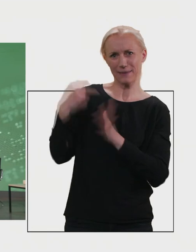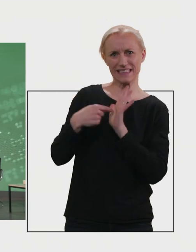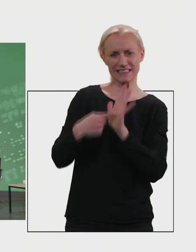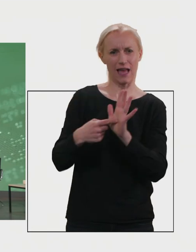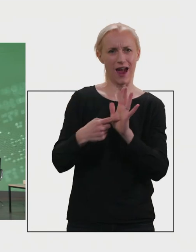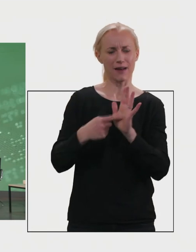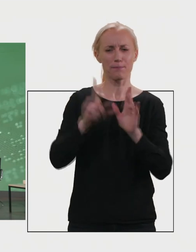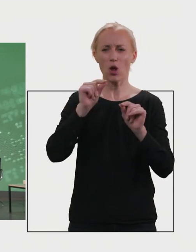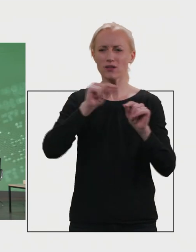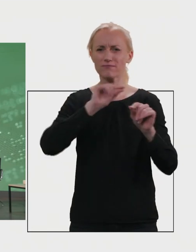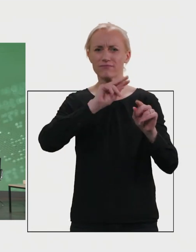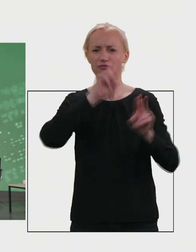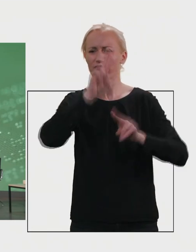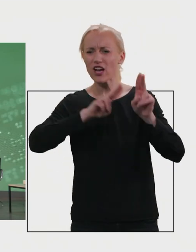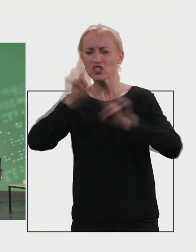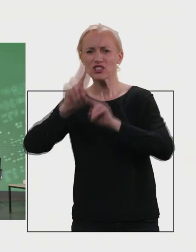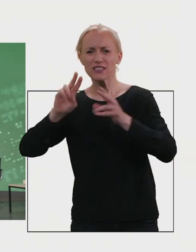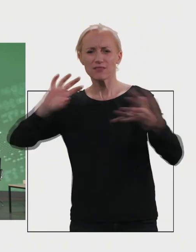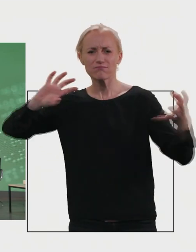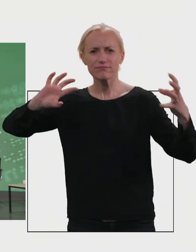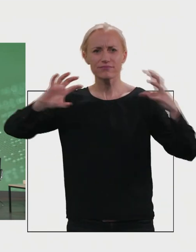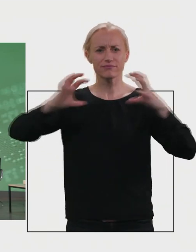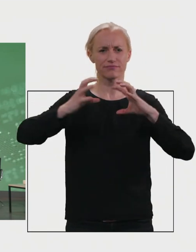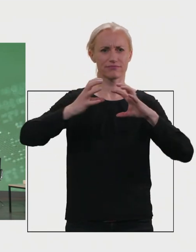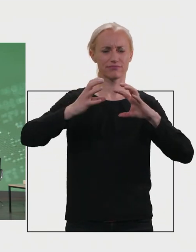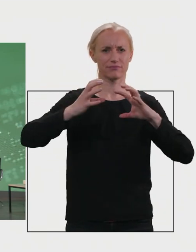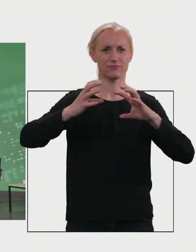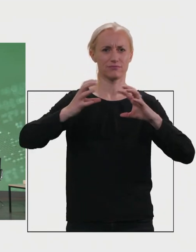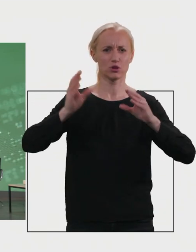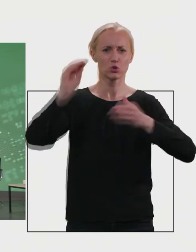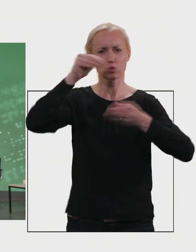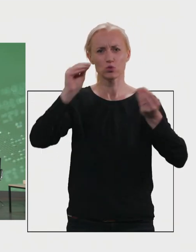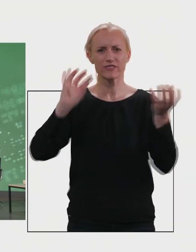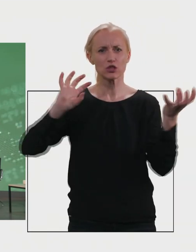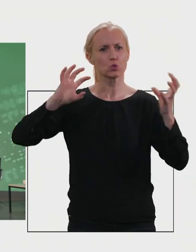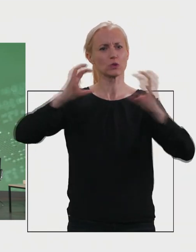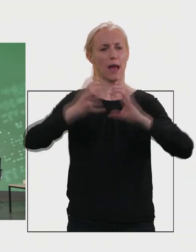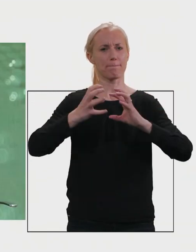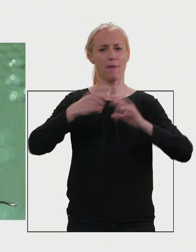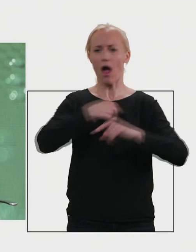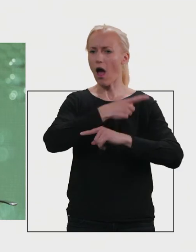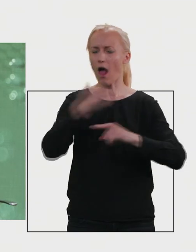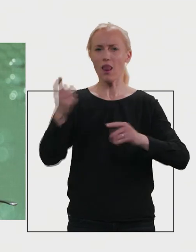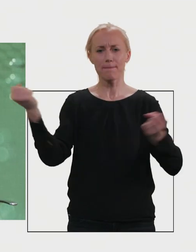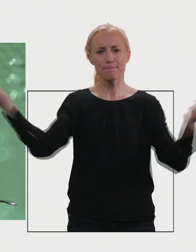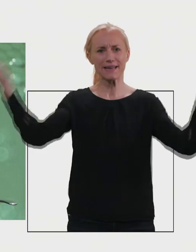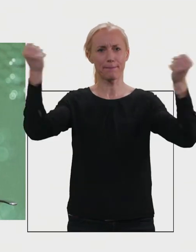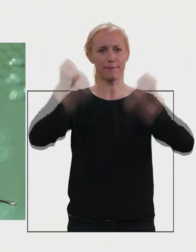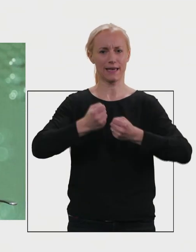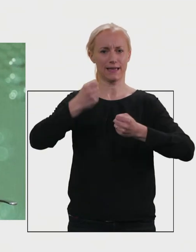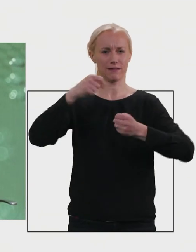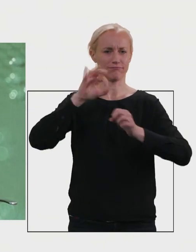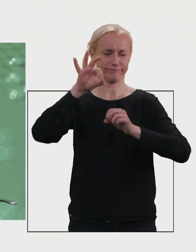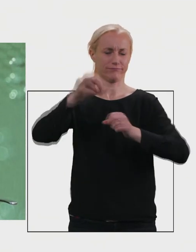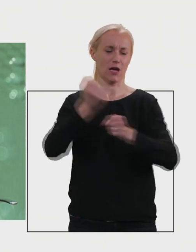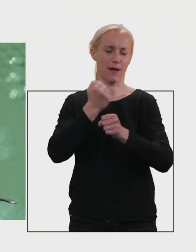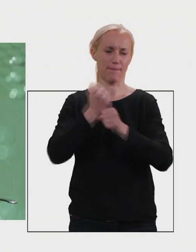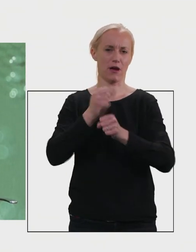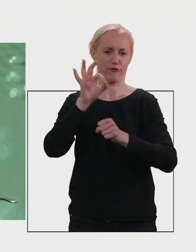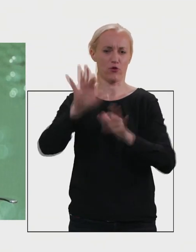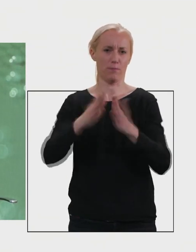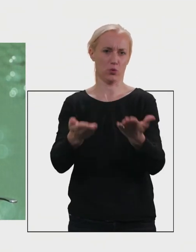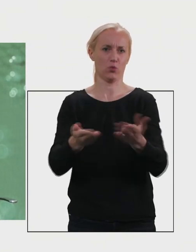bündelt sich sozusagen, bündeln sich verschiedene Elemente, die wir dann alle in diese Arbeit mit reingebracht haben zu diesem